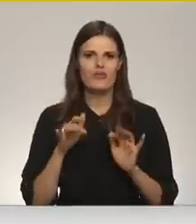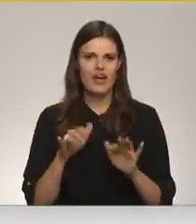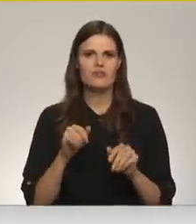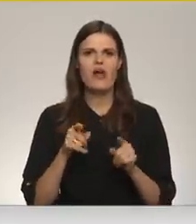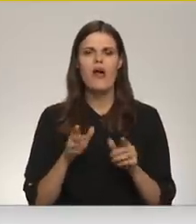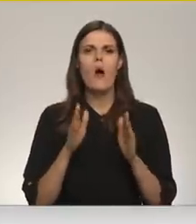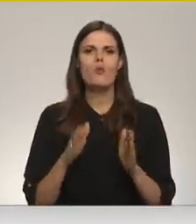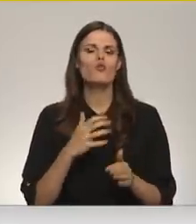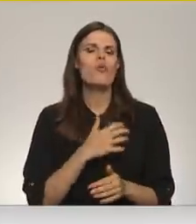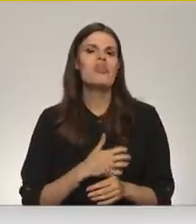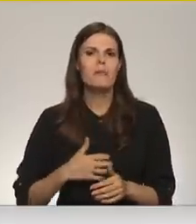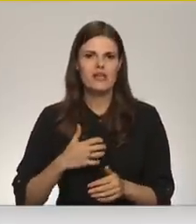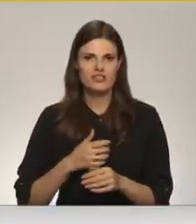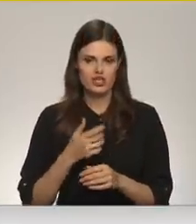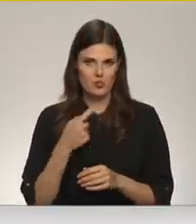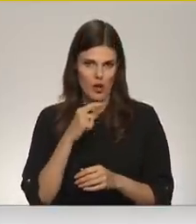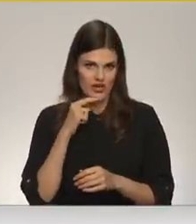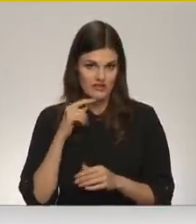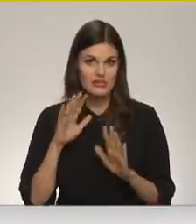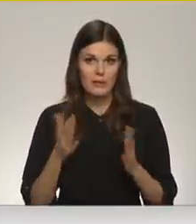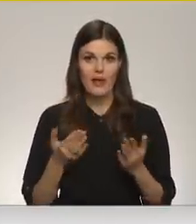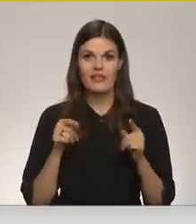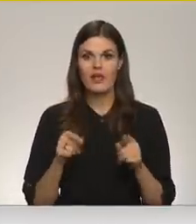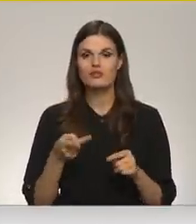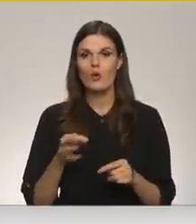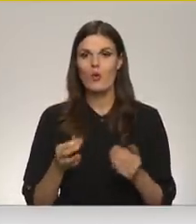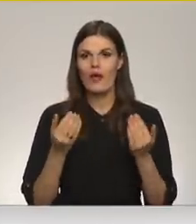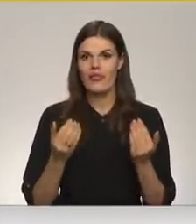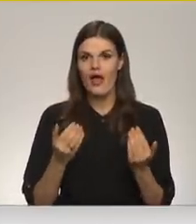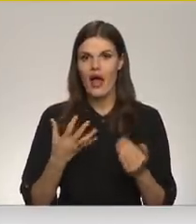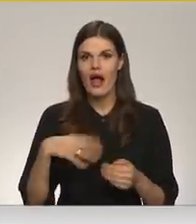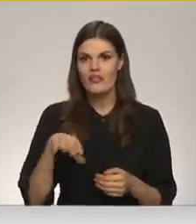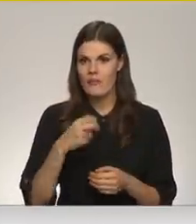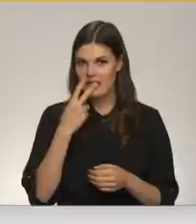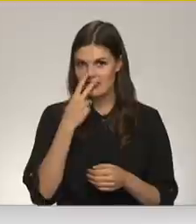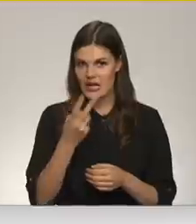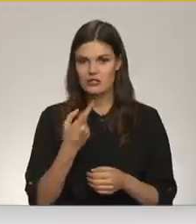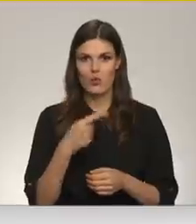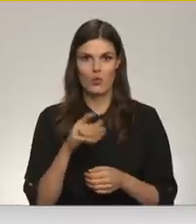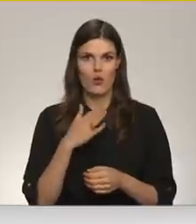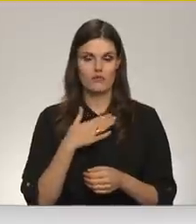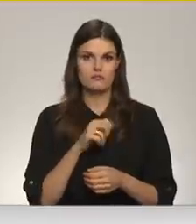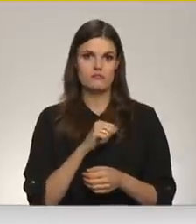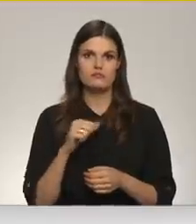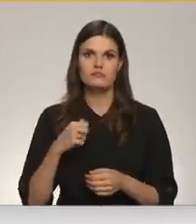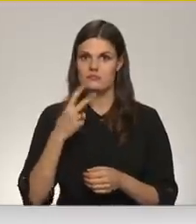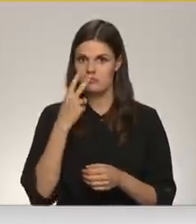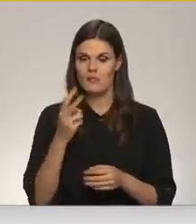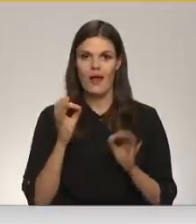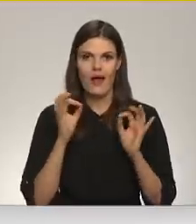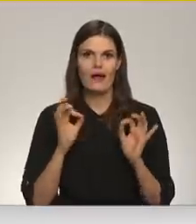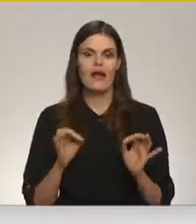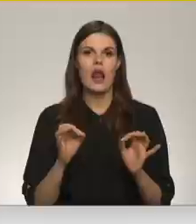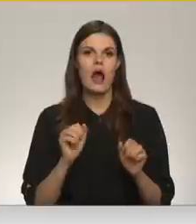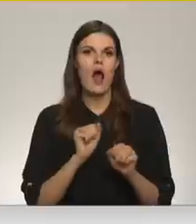būtu nepieciešama no Krievijas puses. Bet tas, ko mēs šobrīd redzam, un tas manā skatījumā ir reālais atturēšanas